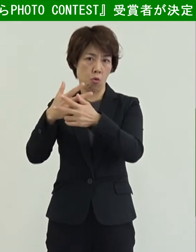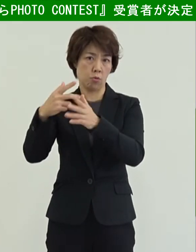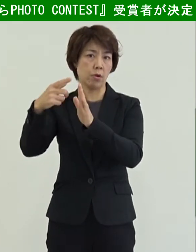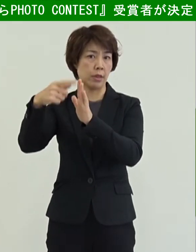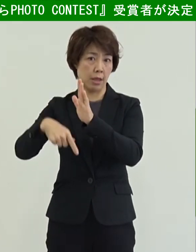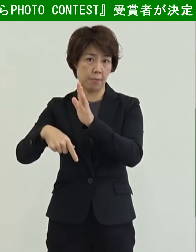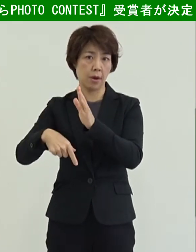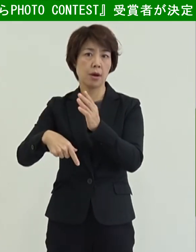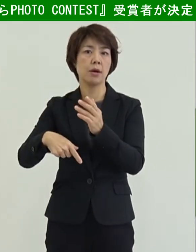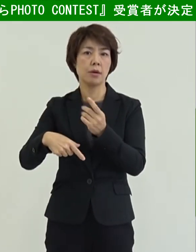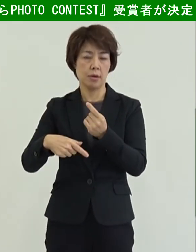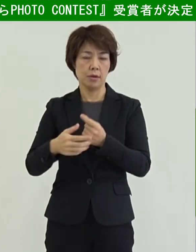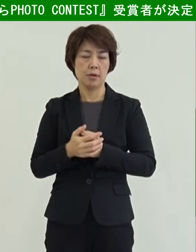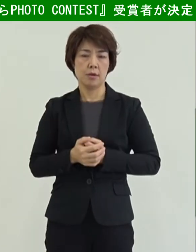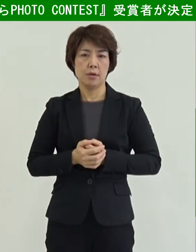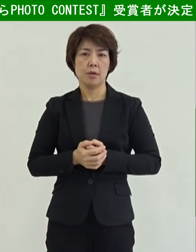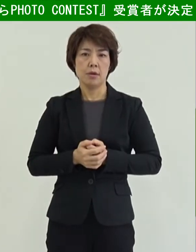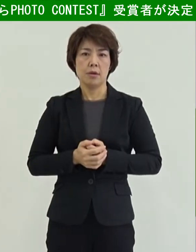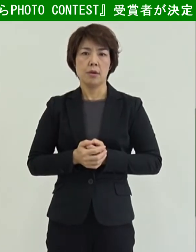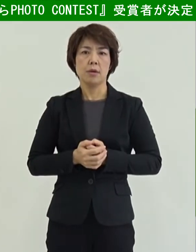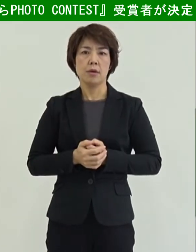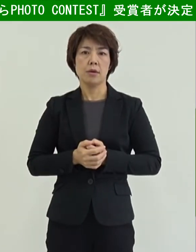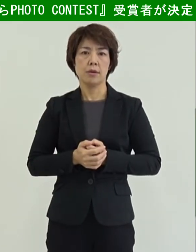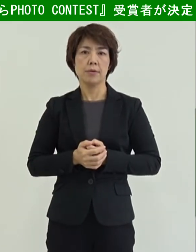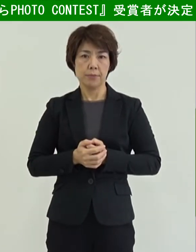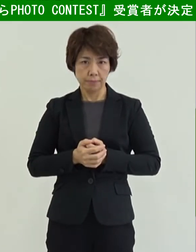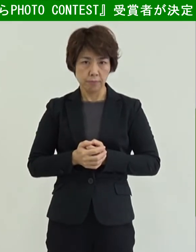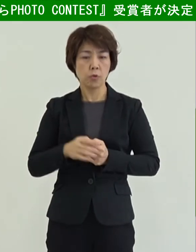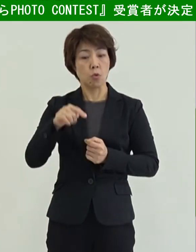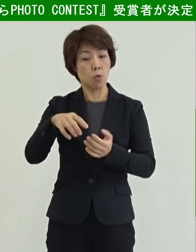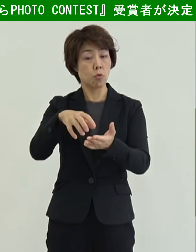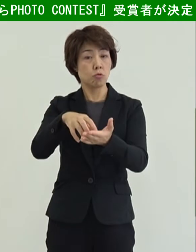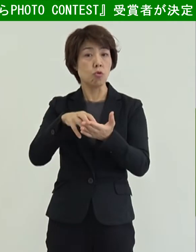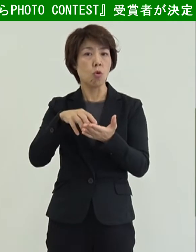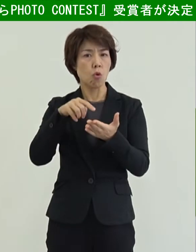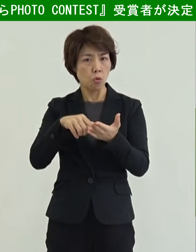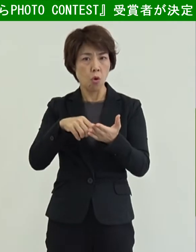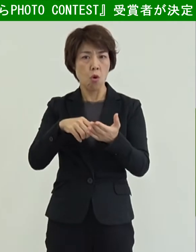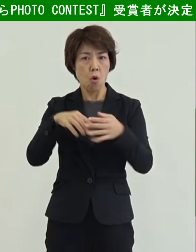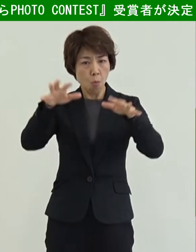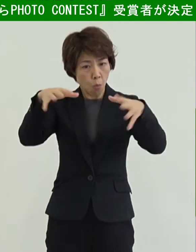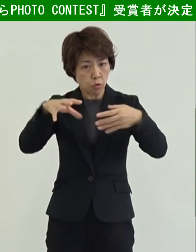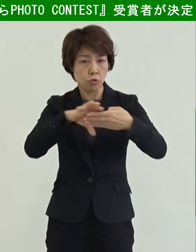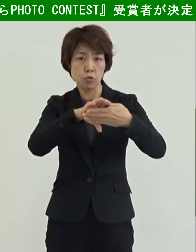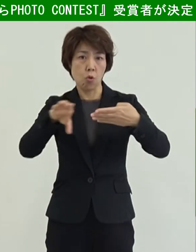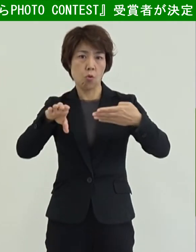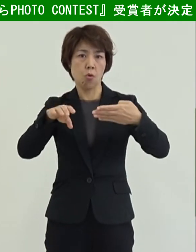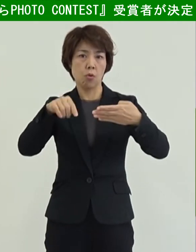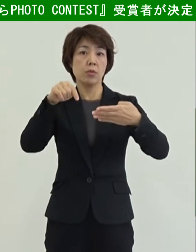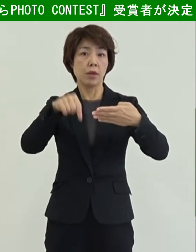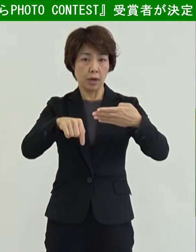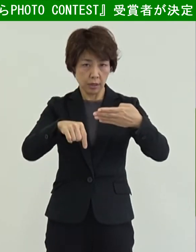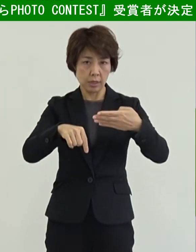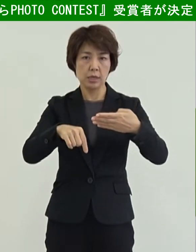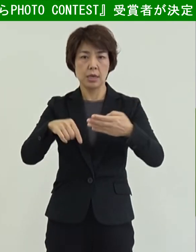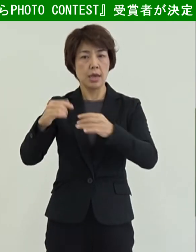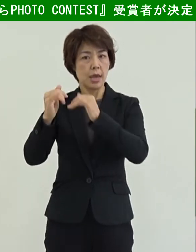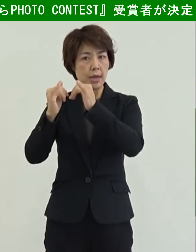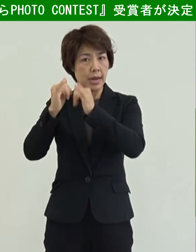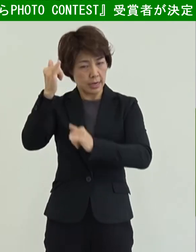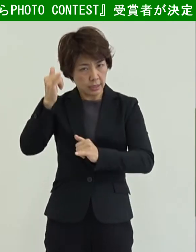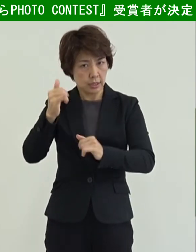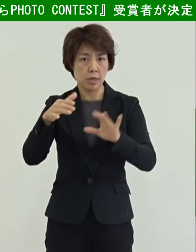テーマになっているんですがその子の入江泰吉記念写真賞の募集要項の方に歴史